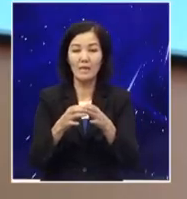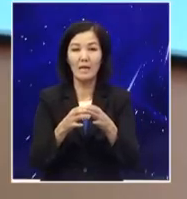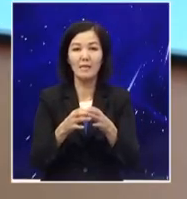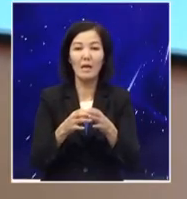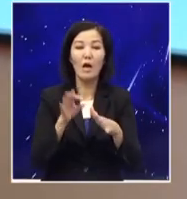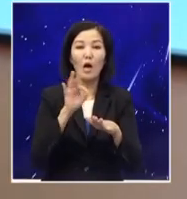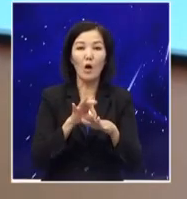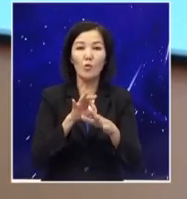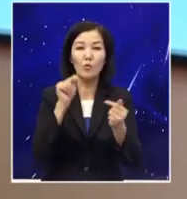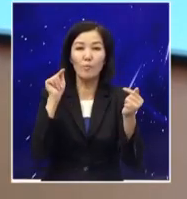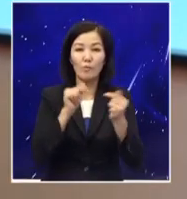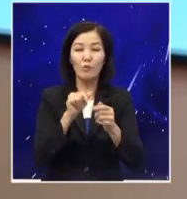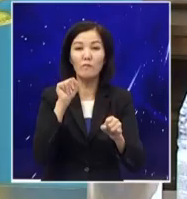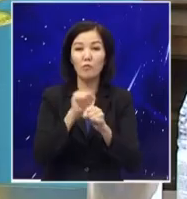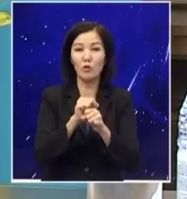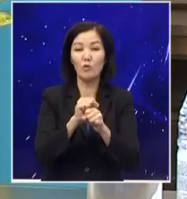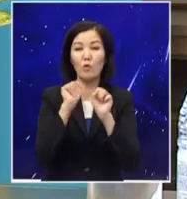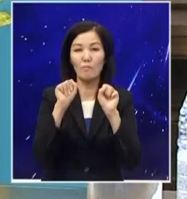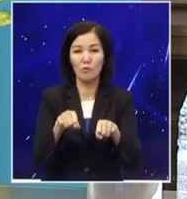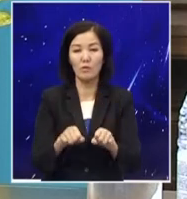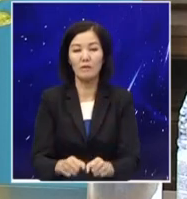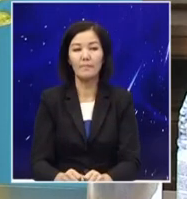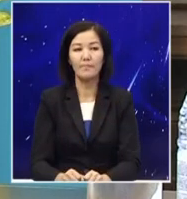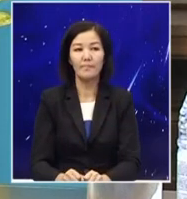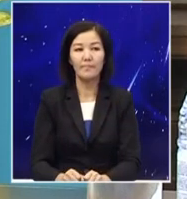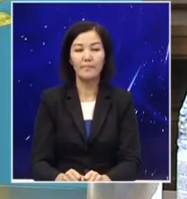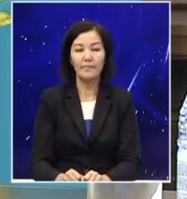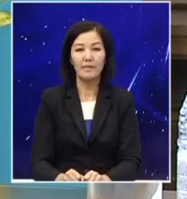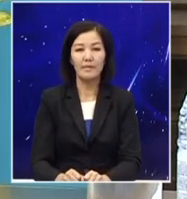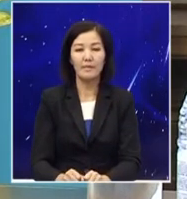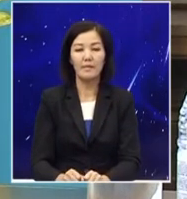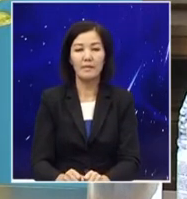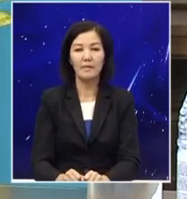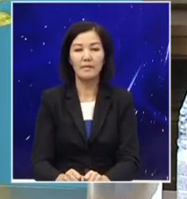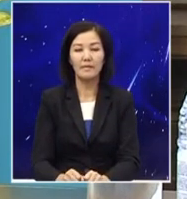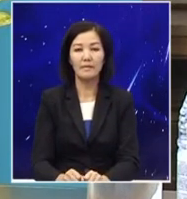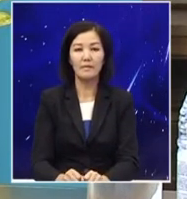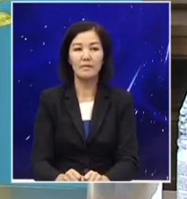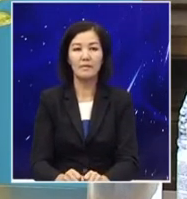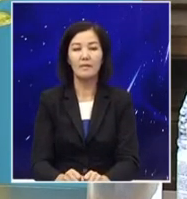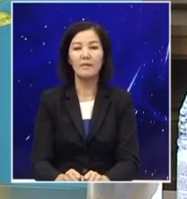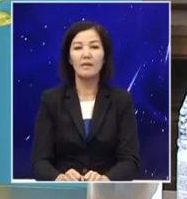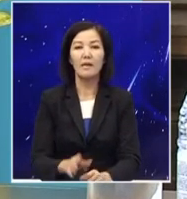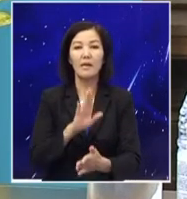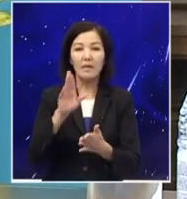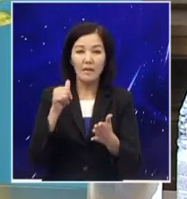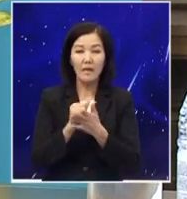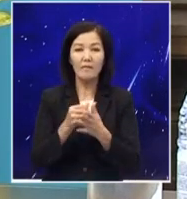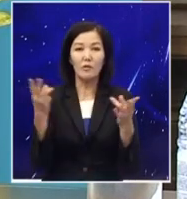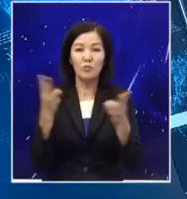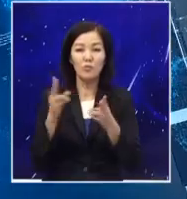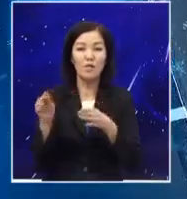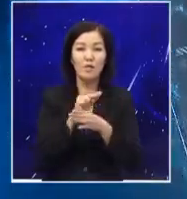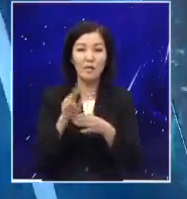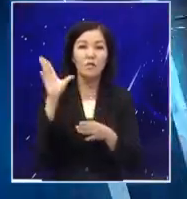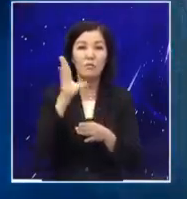індетке төтеп беретінін жеткізді. Самый главный наш задача – уметь лечить и уменьшить